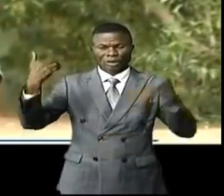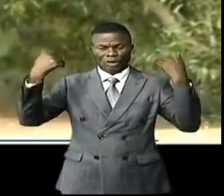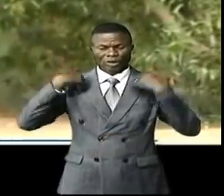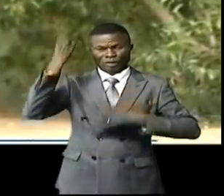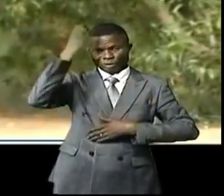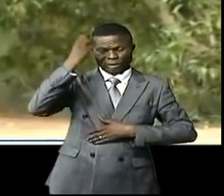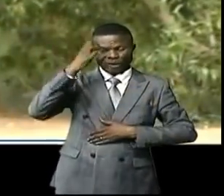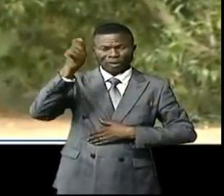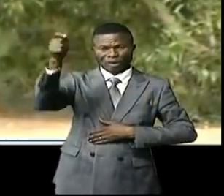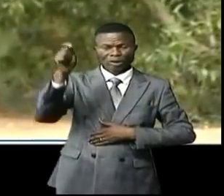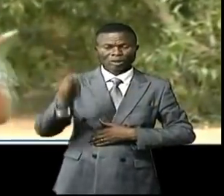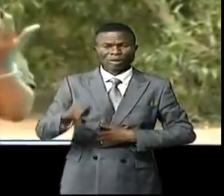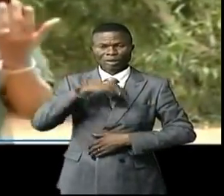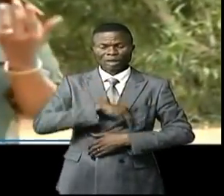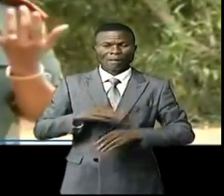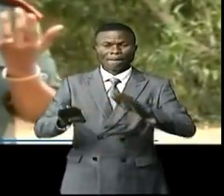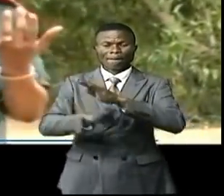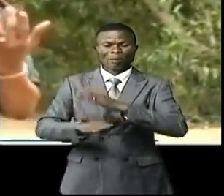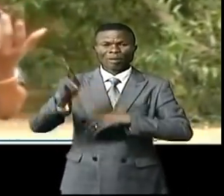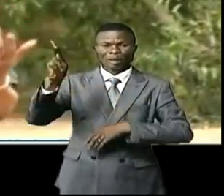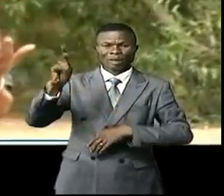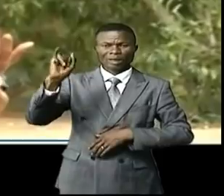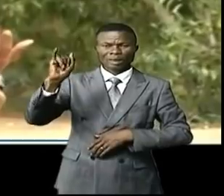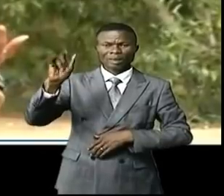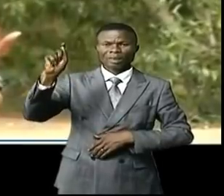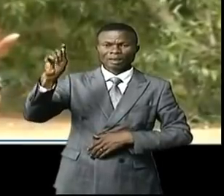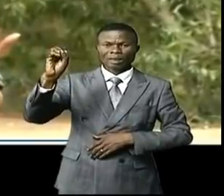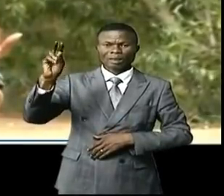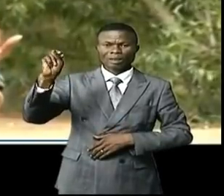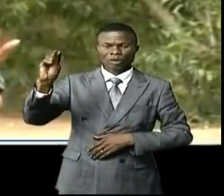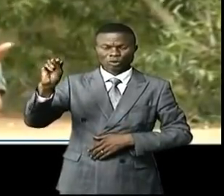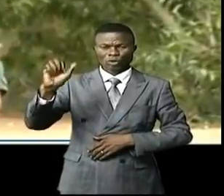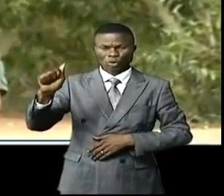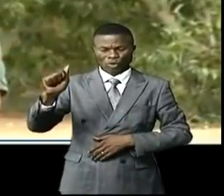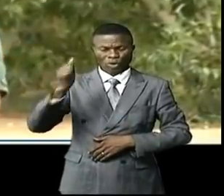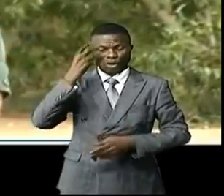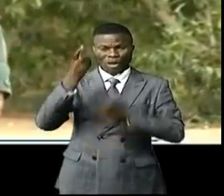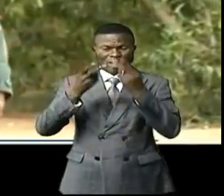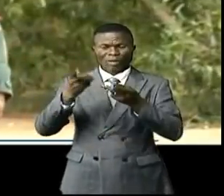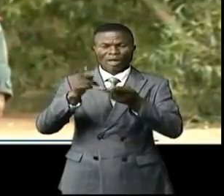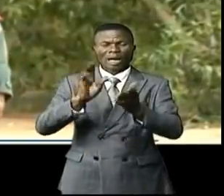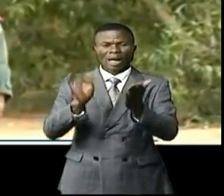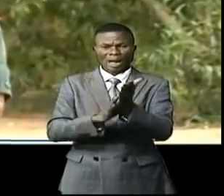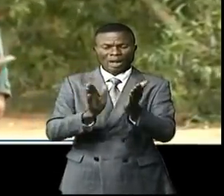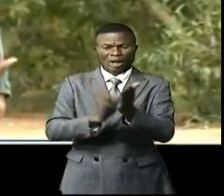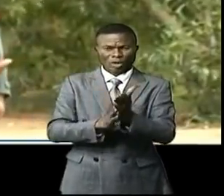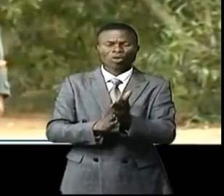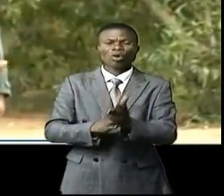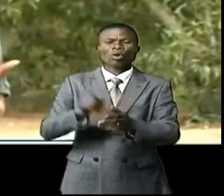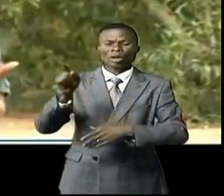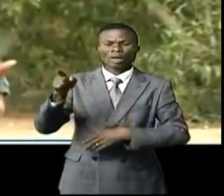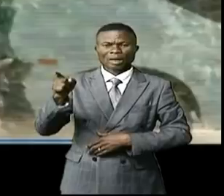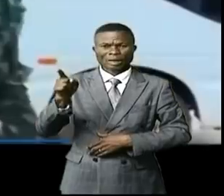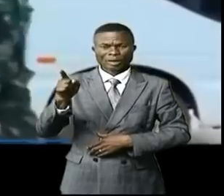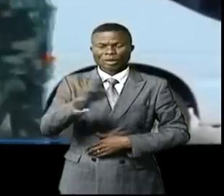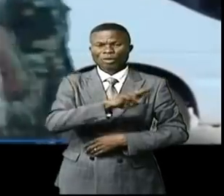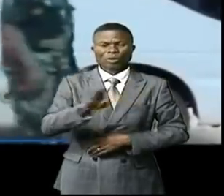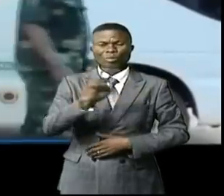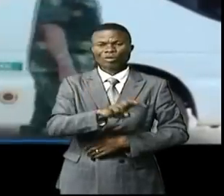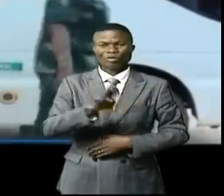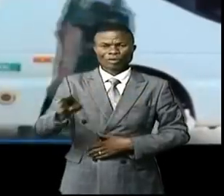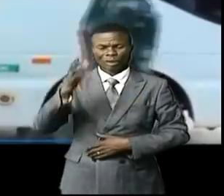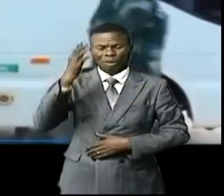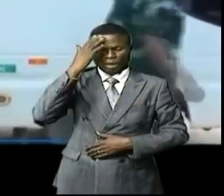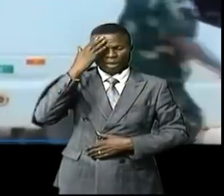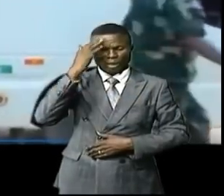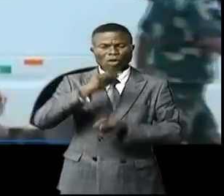de FARDC en mission à la base de Kitona, a effectué une visite de travail au centre d'instruction de Kitona le lundi 11 avril 2022 pour